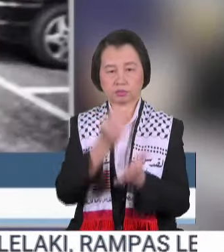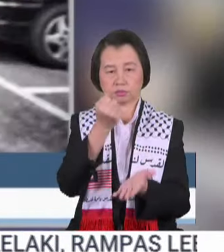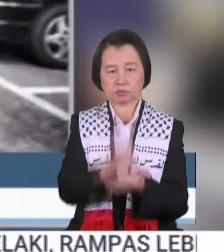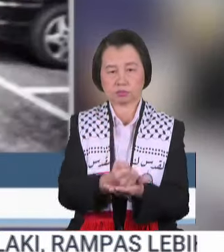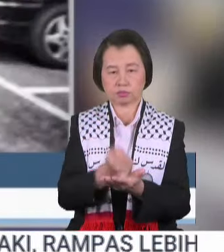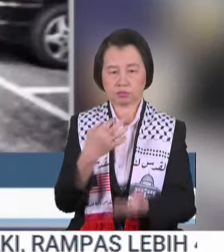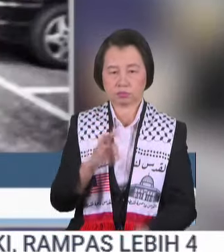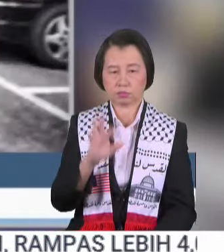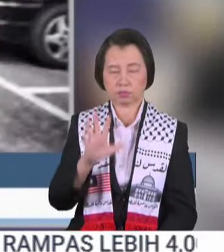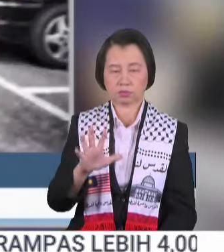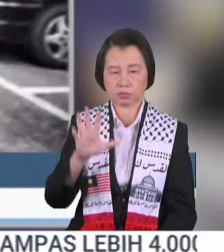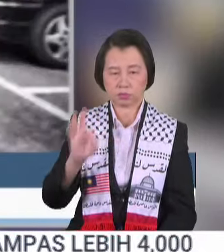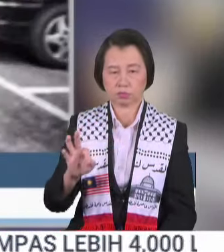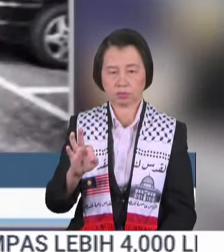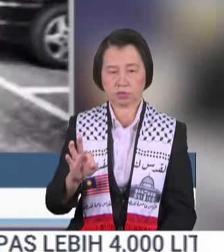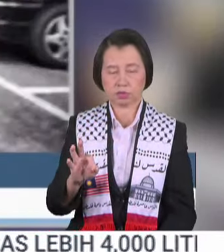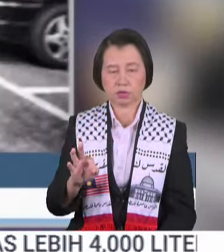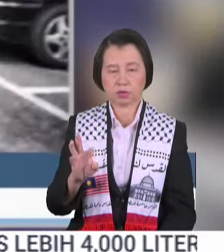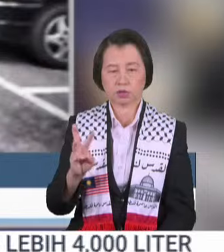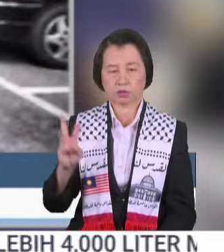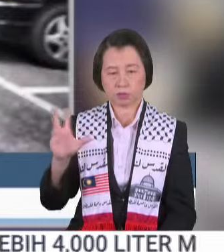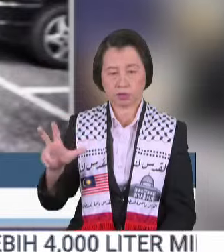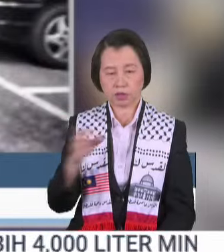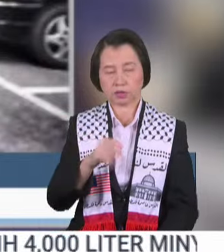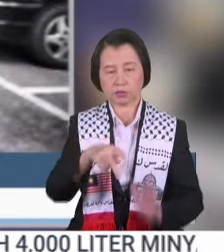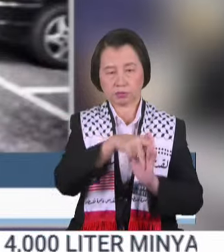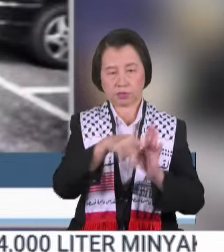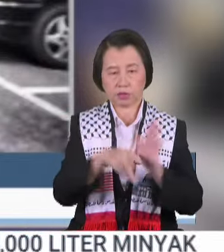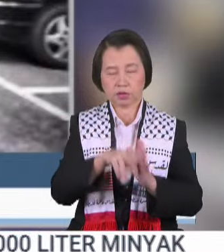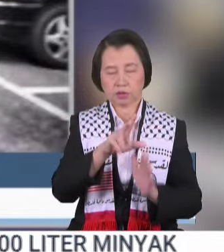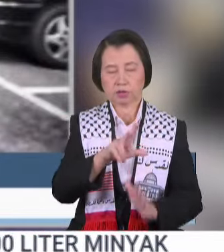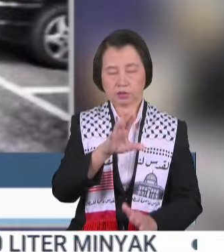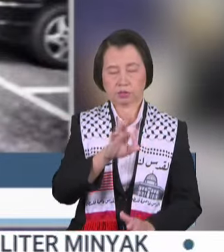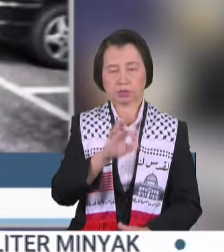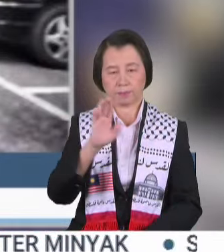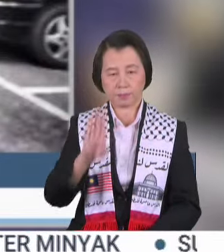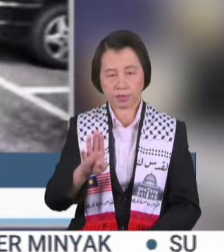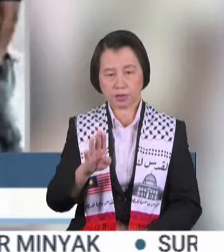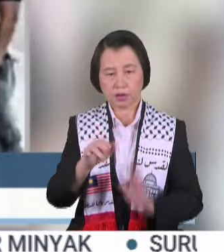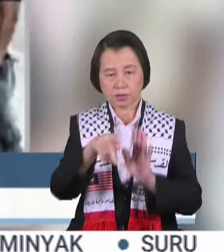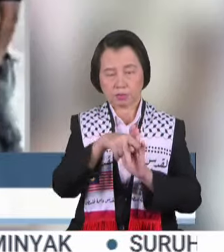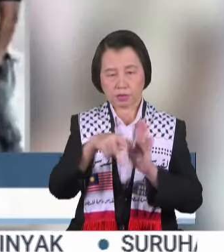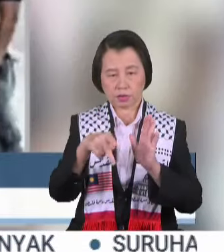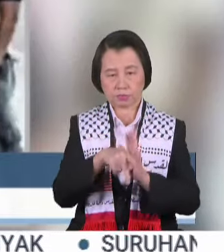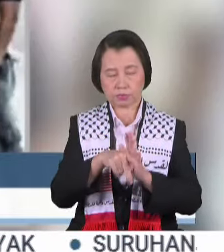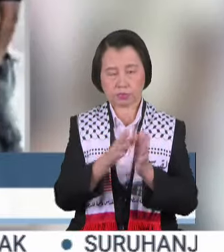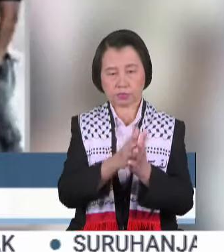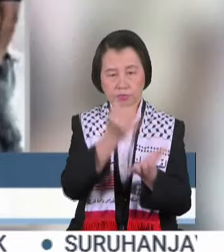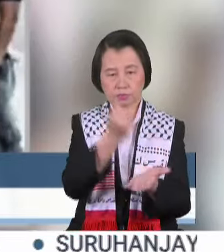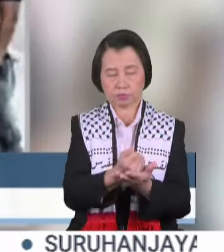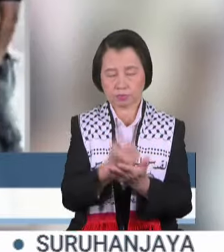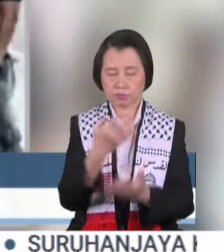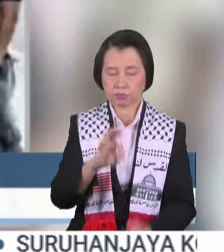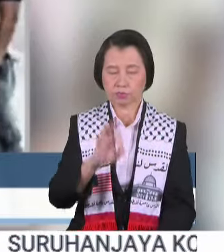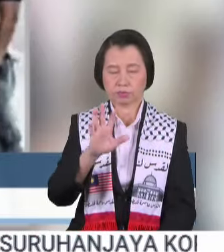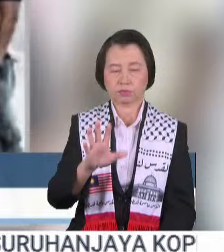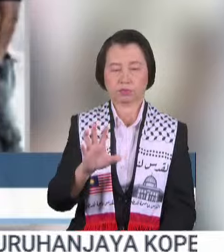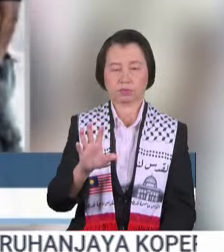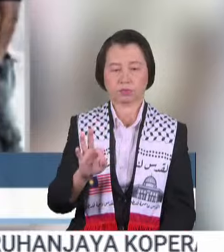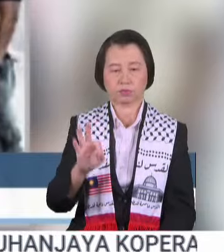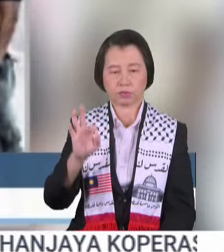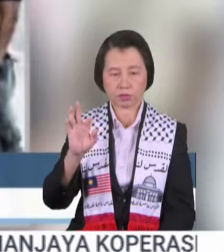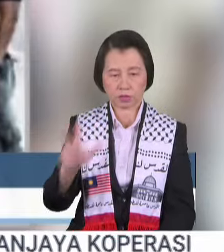Imigresen 1959-63 serta Peraturan 39B, Peraturan-Peraturan Imigresen